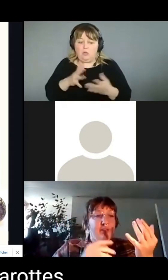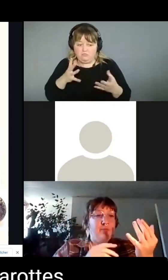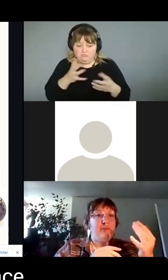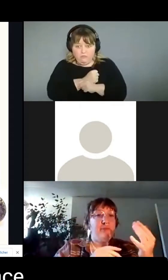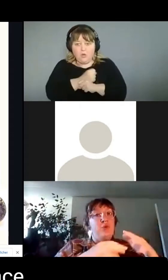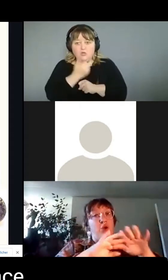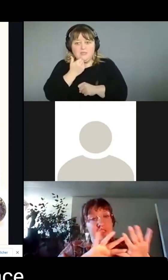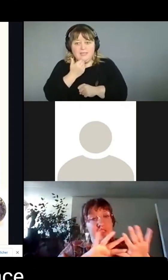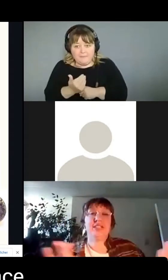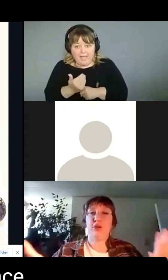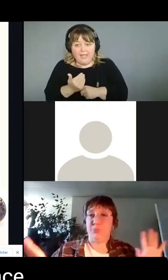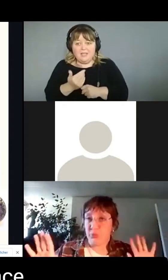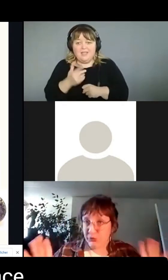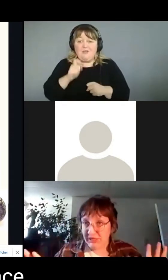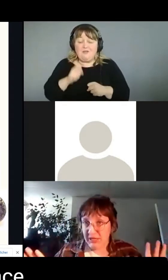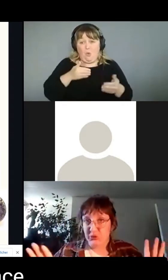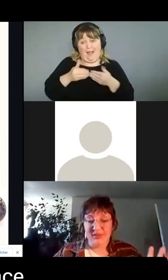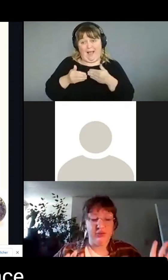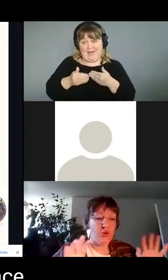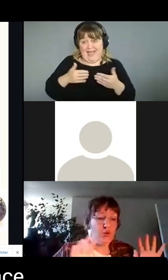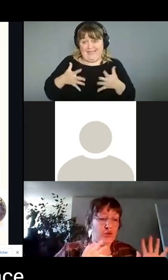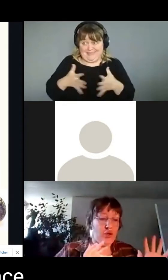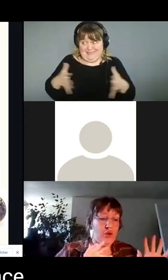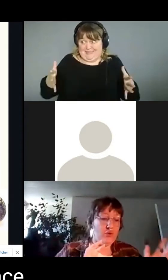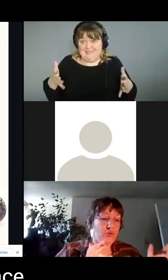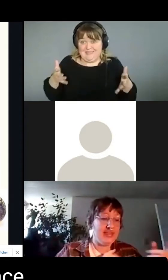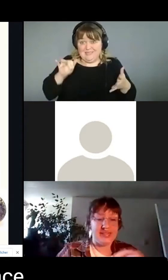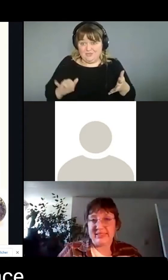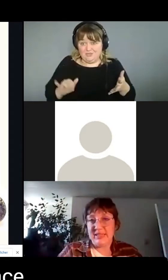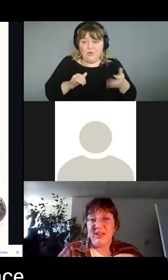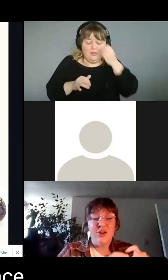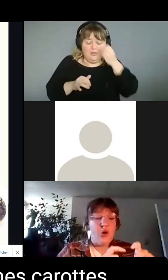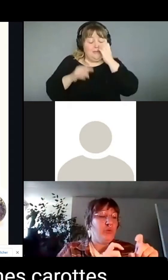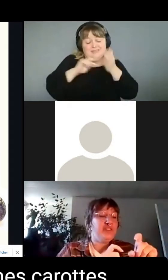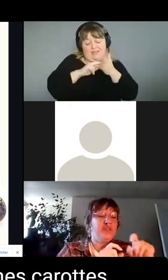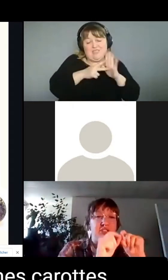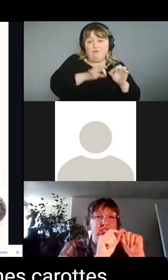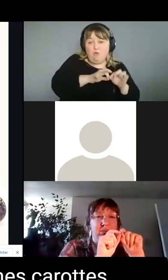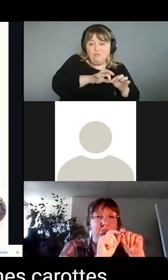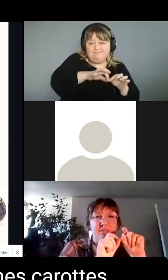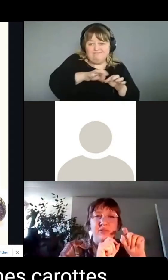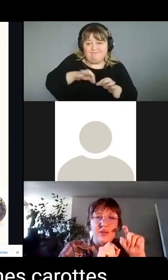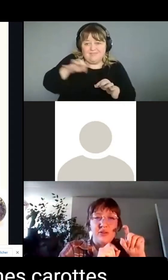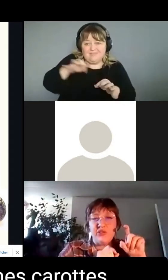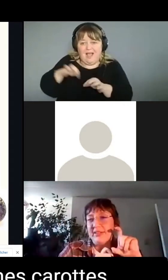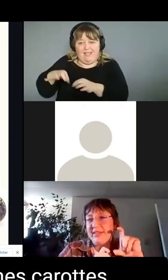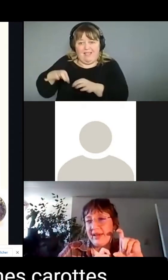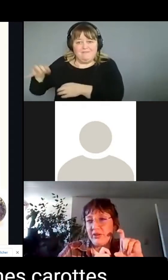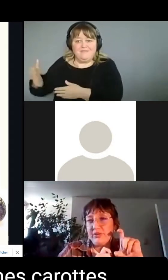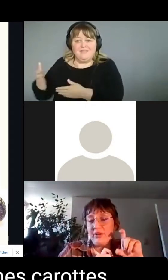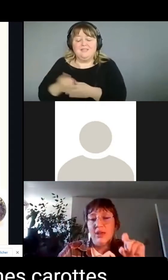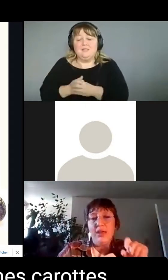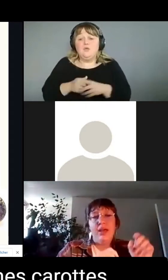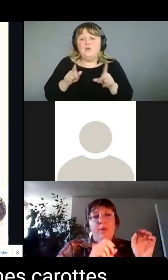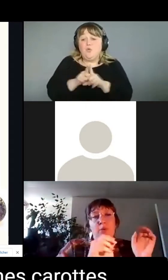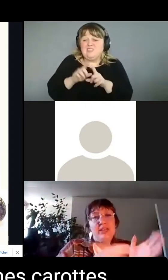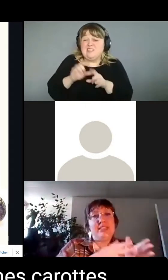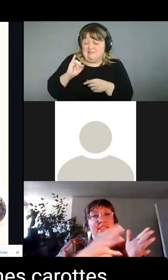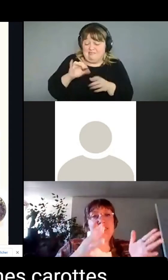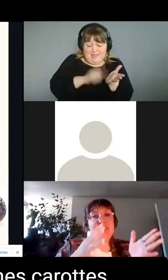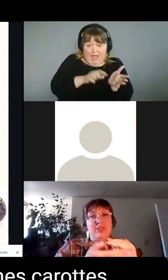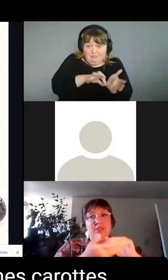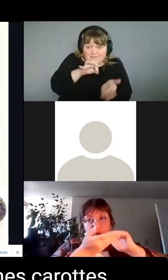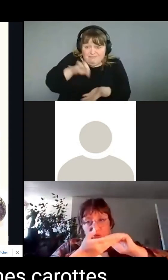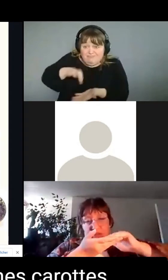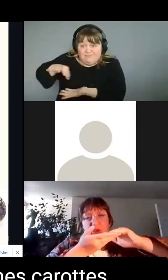réussite, il faut leur donner l'espace pour pousser ensuite. Donc, on éclaircit. On peut aussi manger des petites jeunes carottes pour